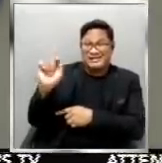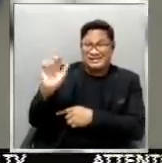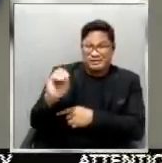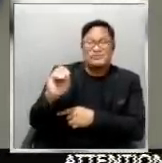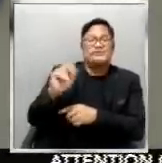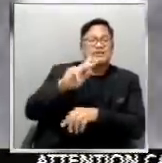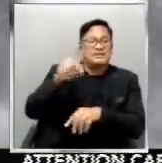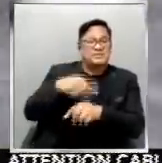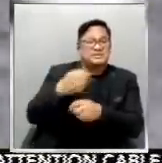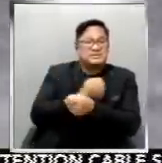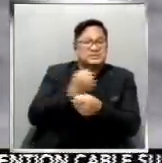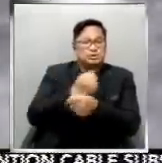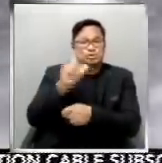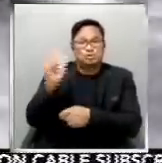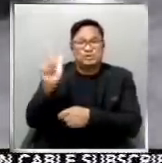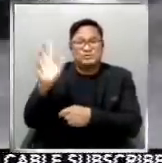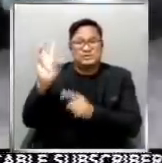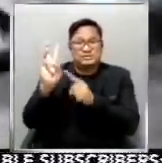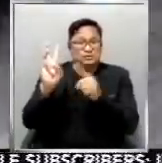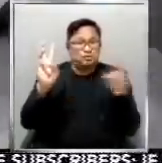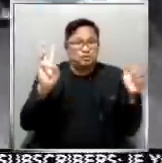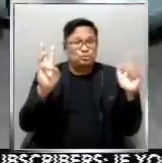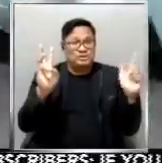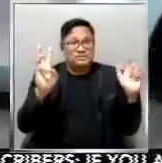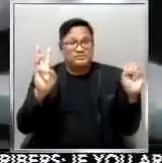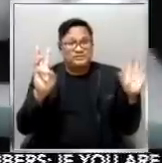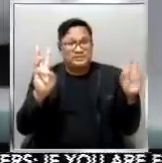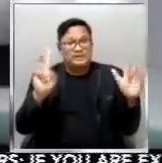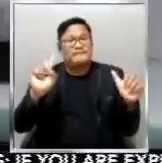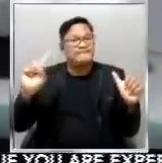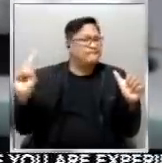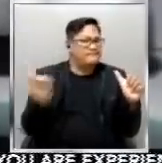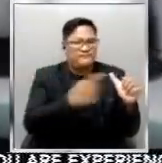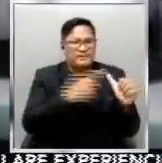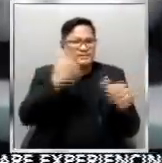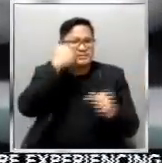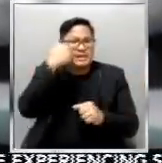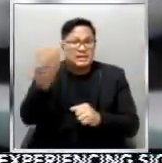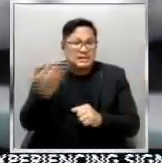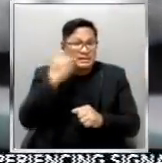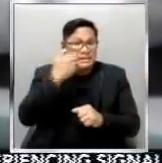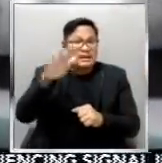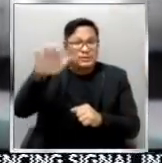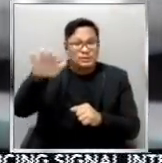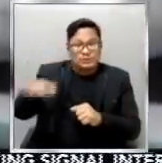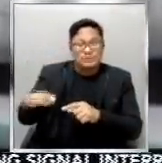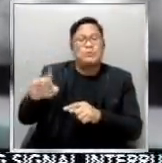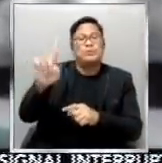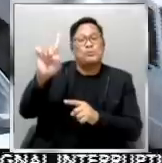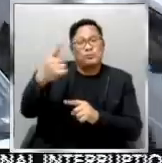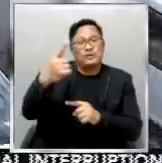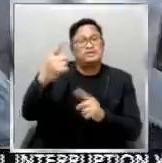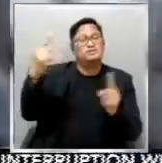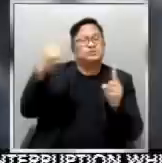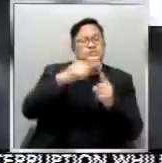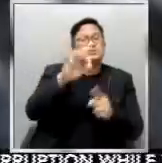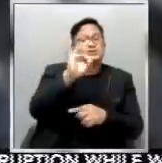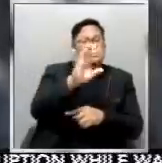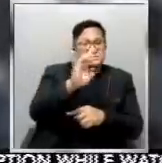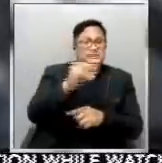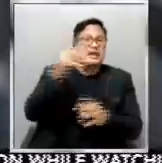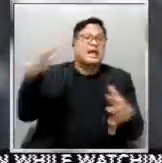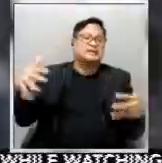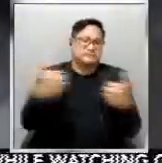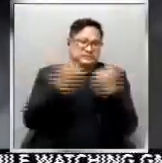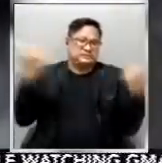hanggang 2015, numero unong sanhi ng pagkamatay ng mga bata edad 1 hanggang 18, ang aksidente sa kotse. The Philippine